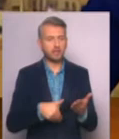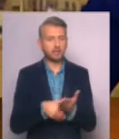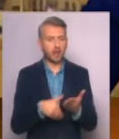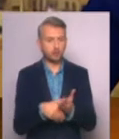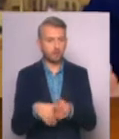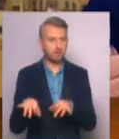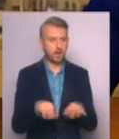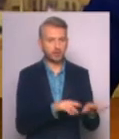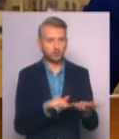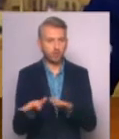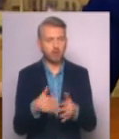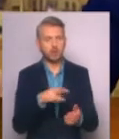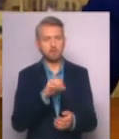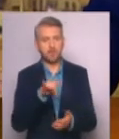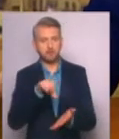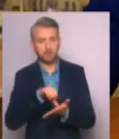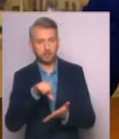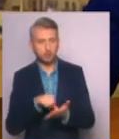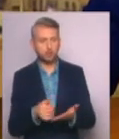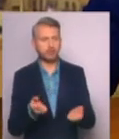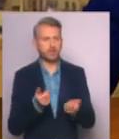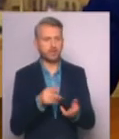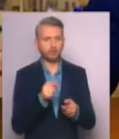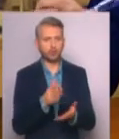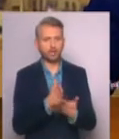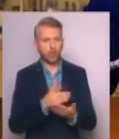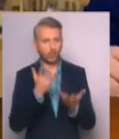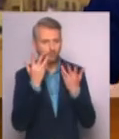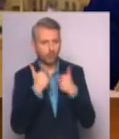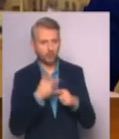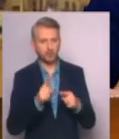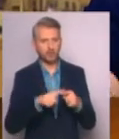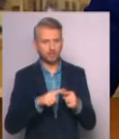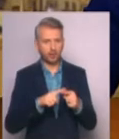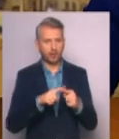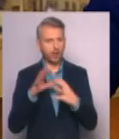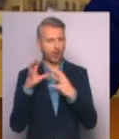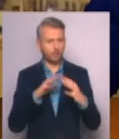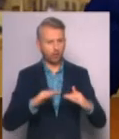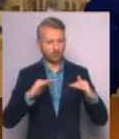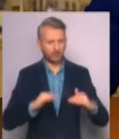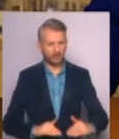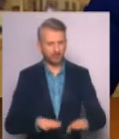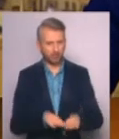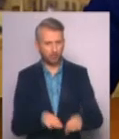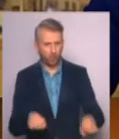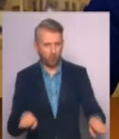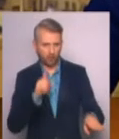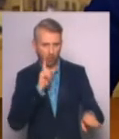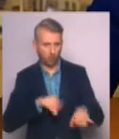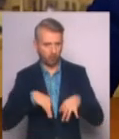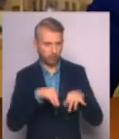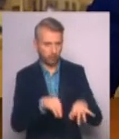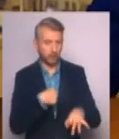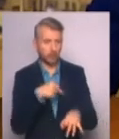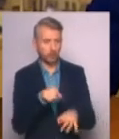які і мер присутні, і наскільки вони є комфортними, це нижча посадка транспорту. І так далі. Ну, тут окреме питання. Я